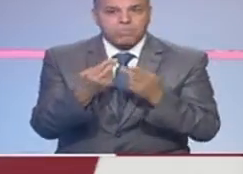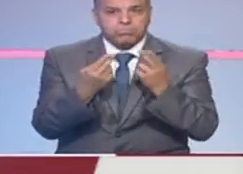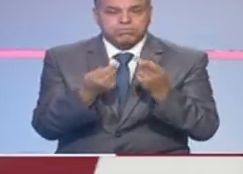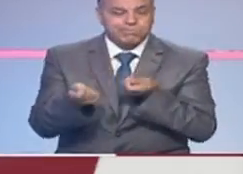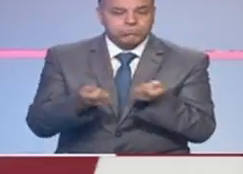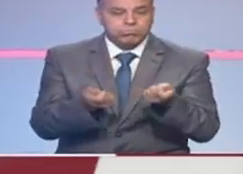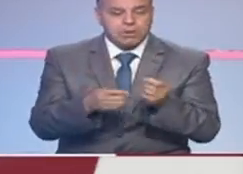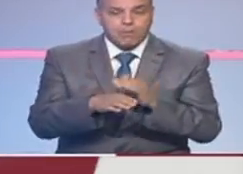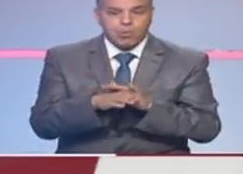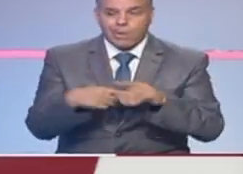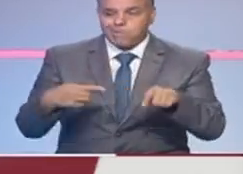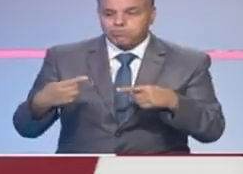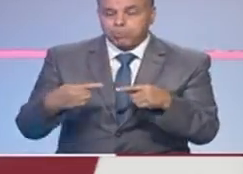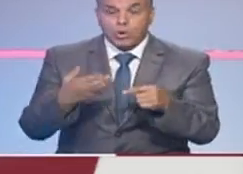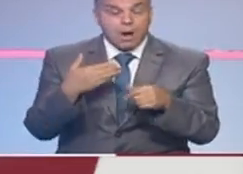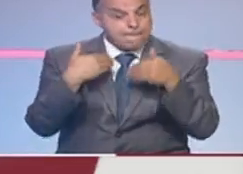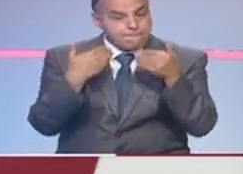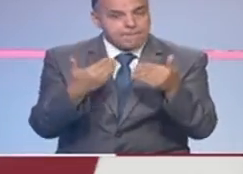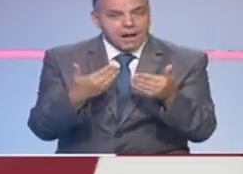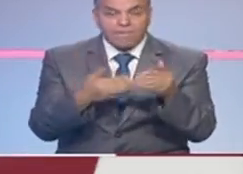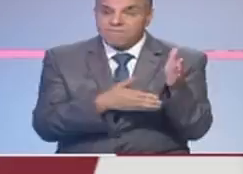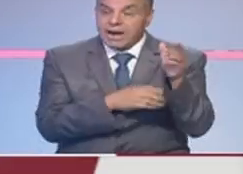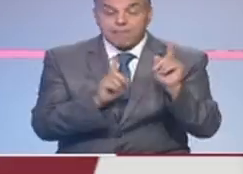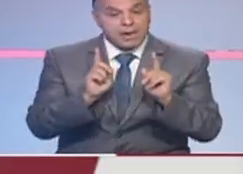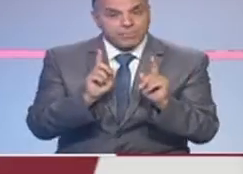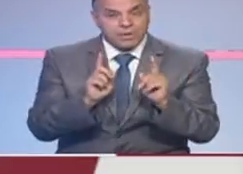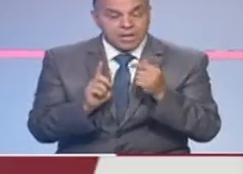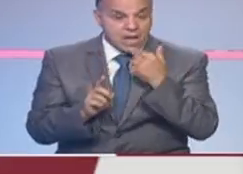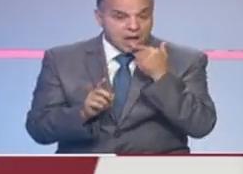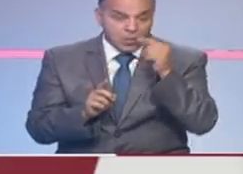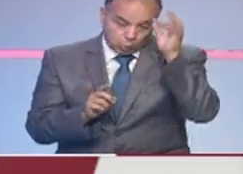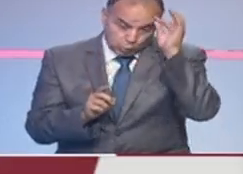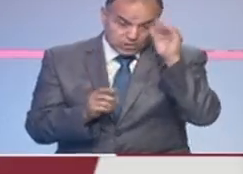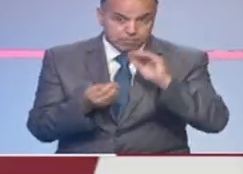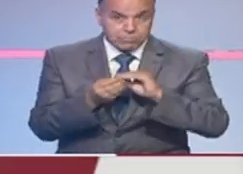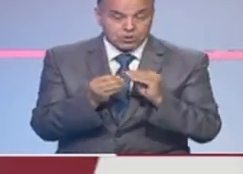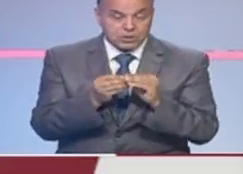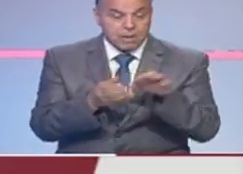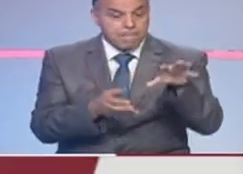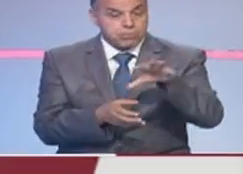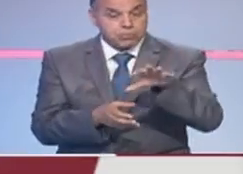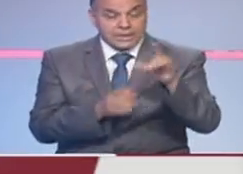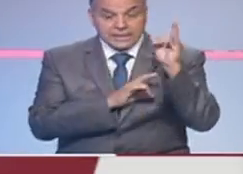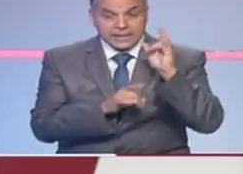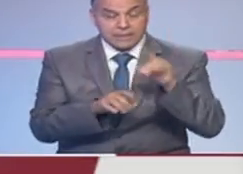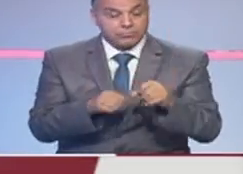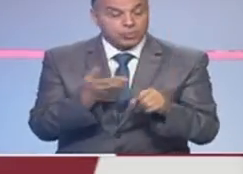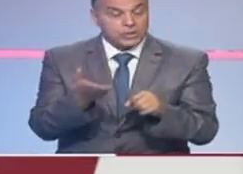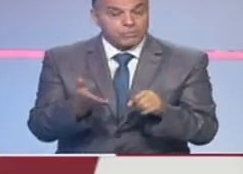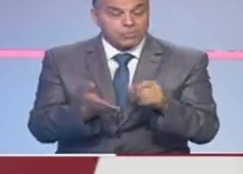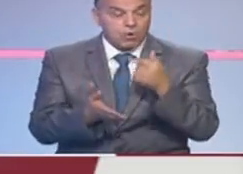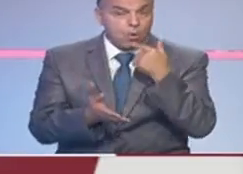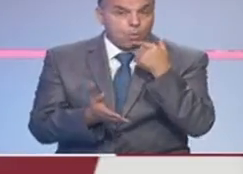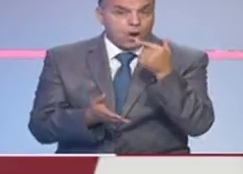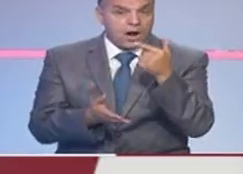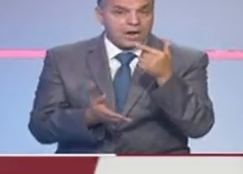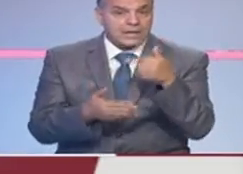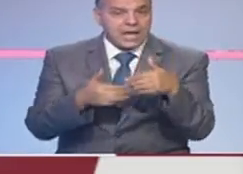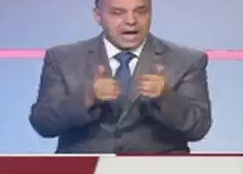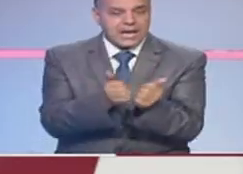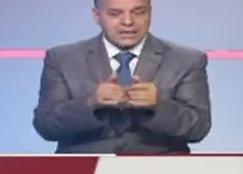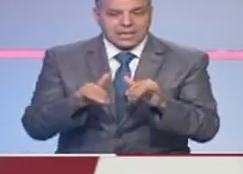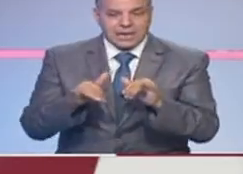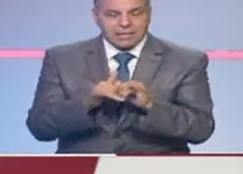بها في صراعات اقليميه ودوليه تحييد بتونس عنت موقعها التاريخيه وعبرت حركه